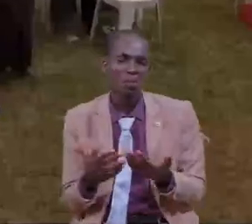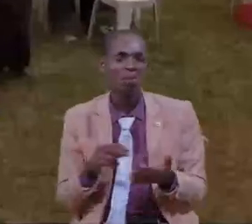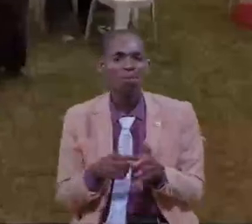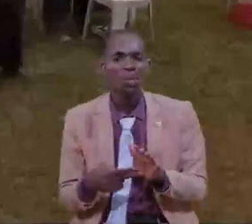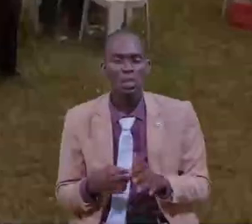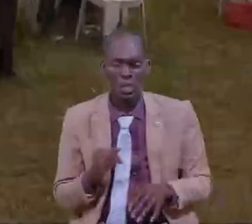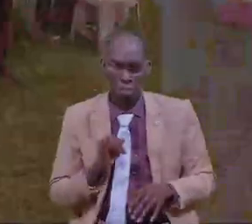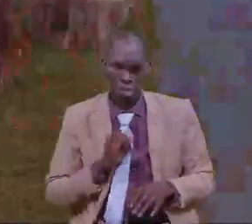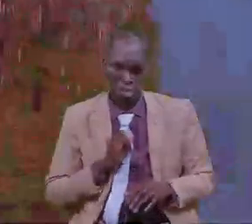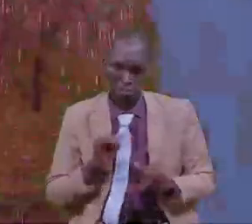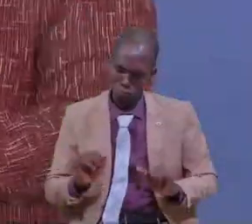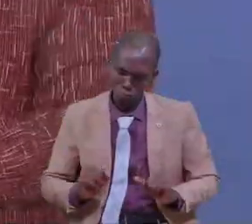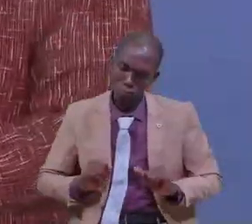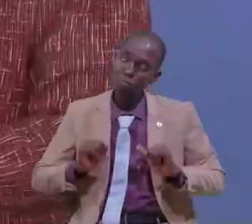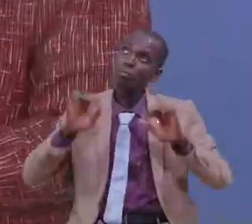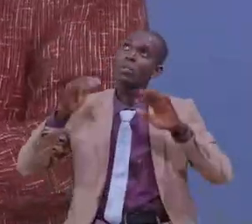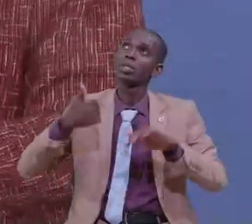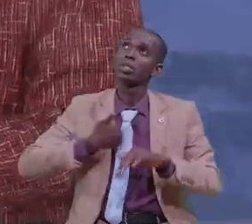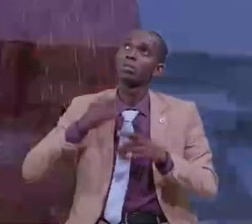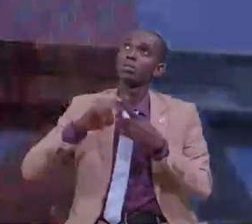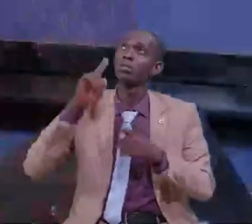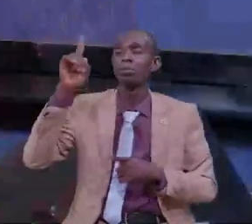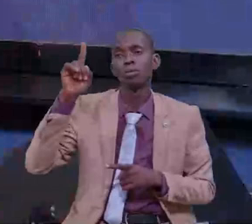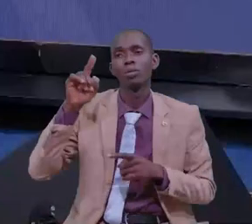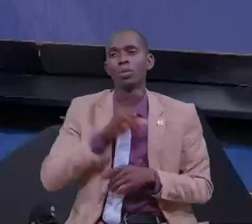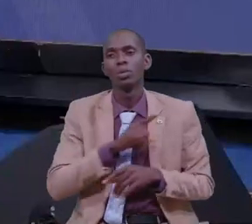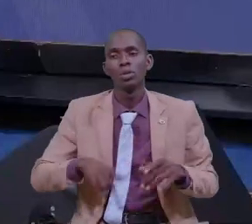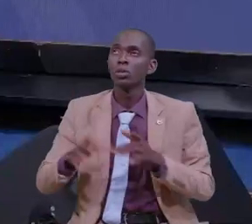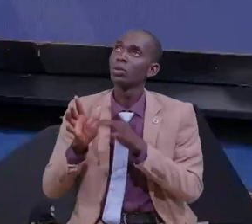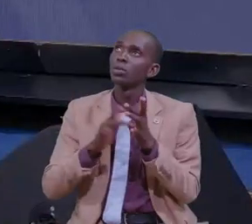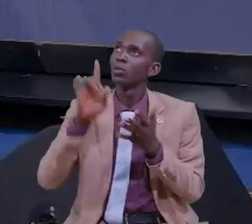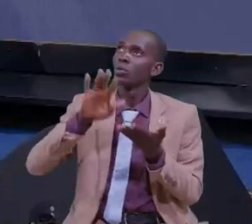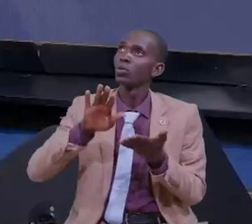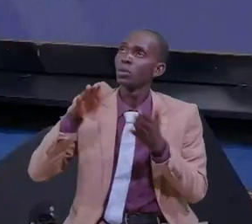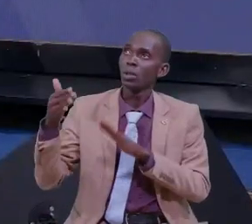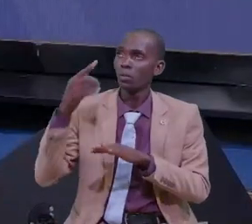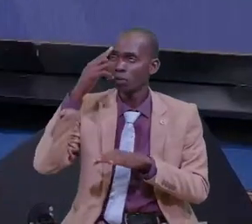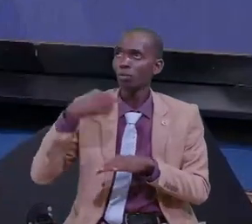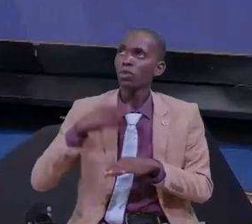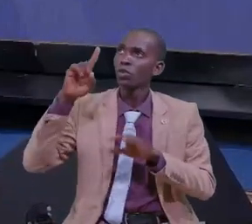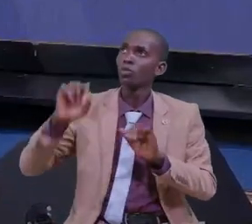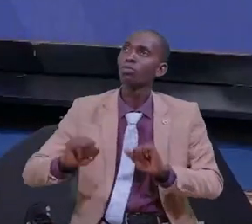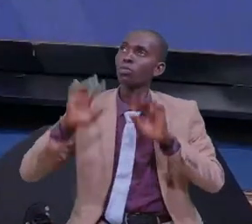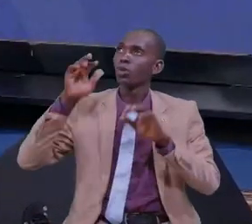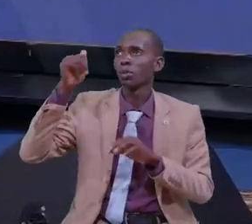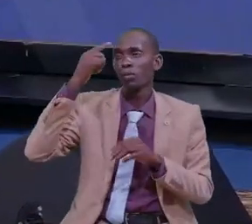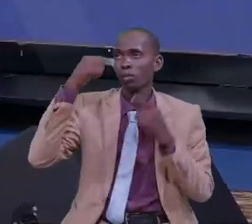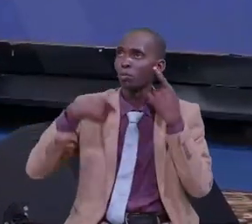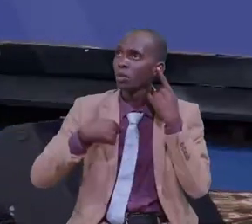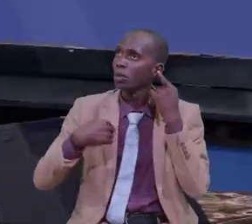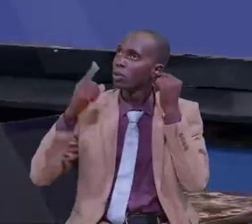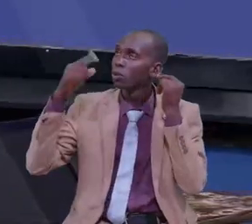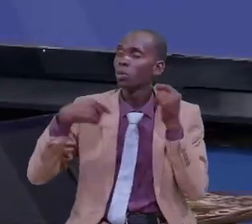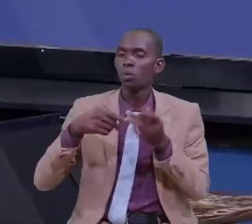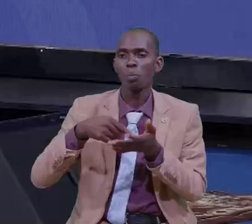Personnel, je me donne à toi, Seigneur. Seigneur Jésus, tu t'es livré pour moi. Tu as payé le prix pour